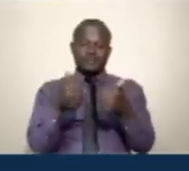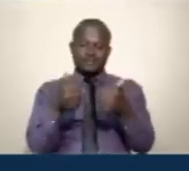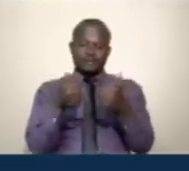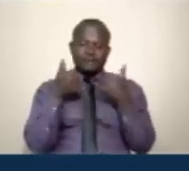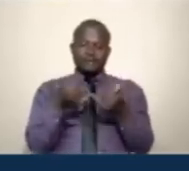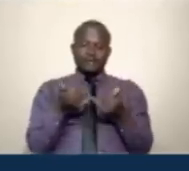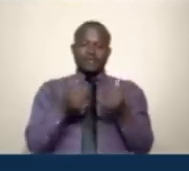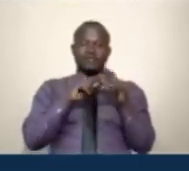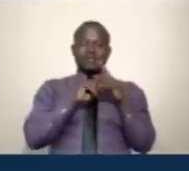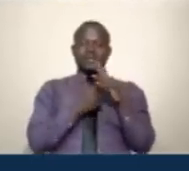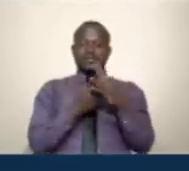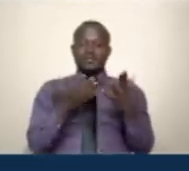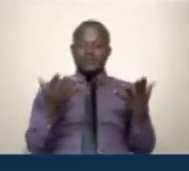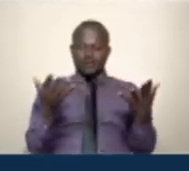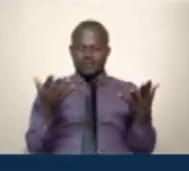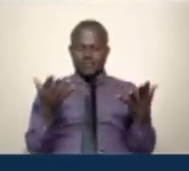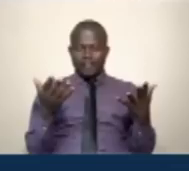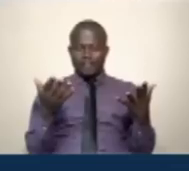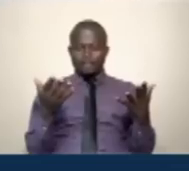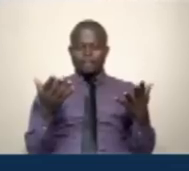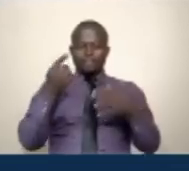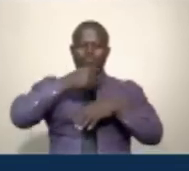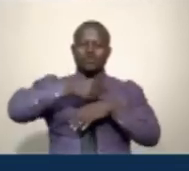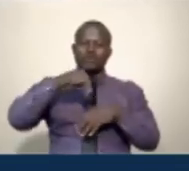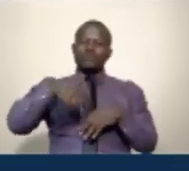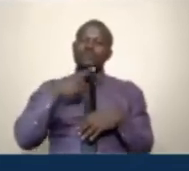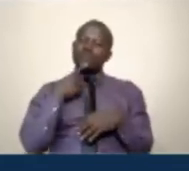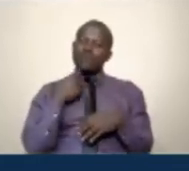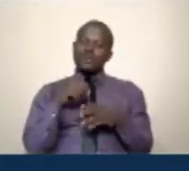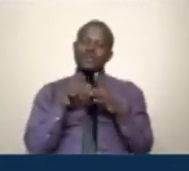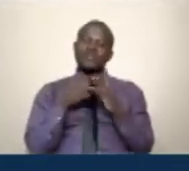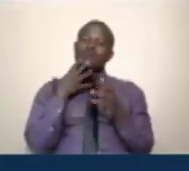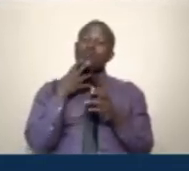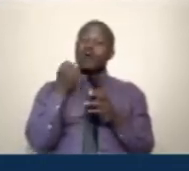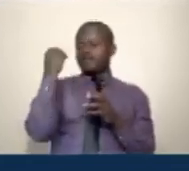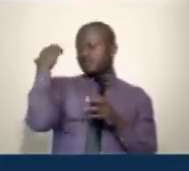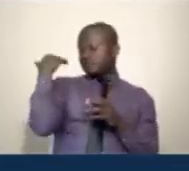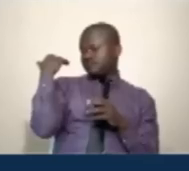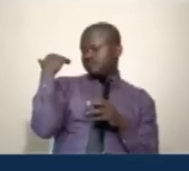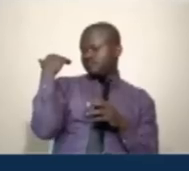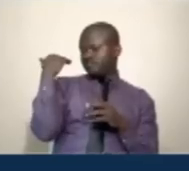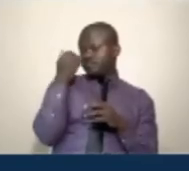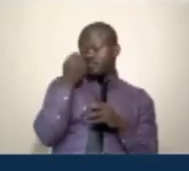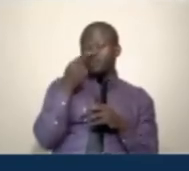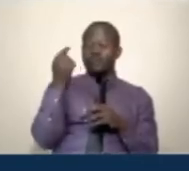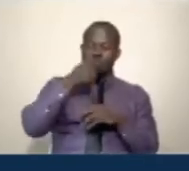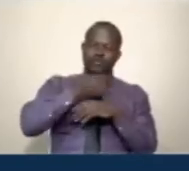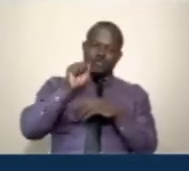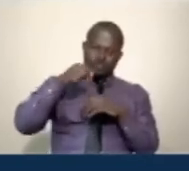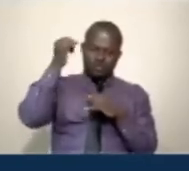Ubu nayitangiye umunsi kuwa mbere, nayitangiye kuwa gatanu. Uyu munsi nshaka